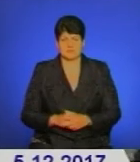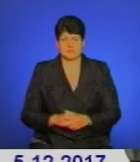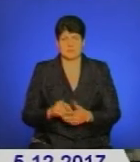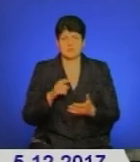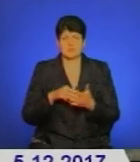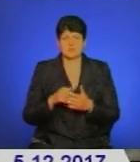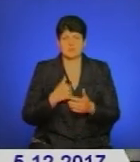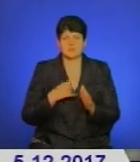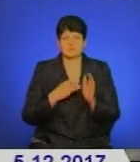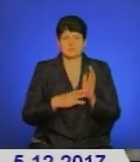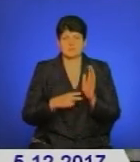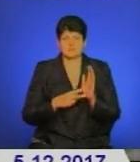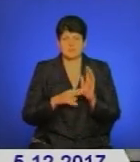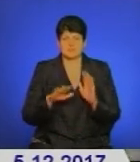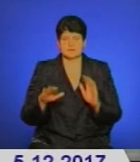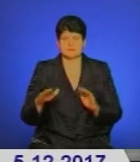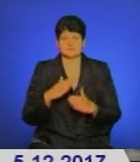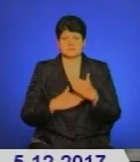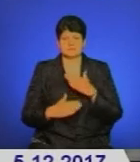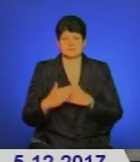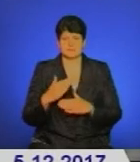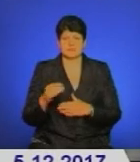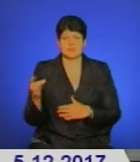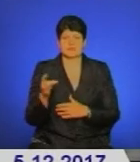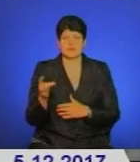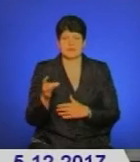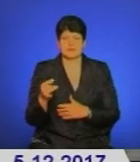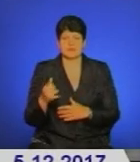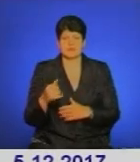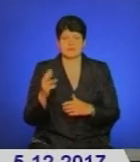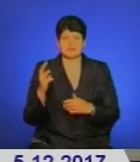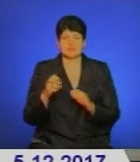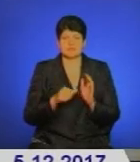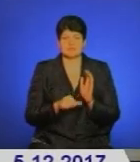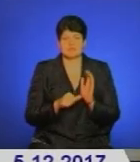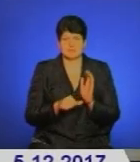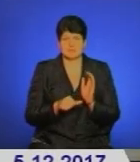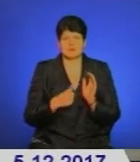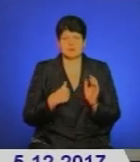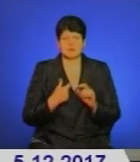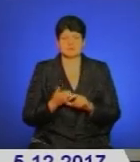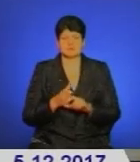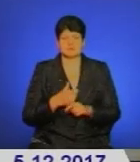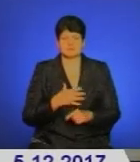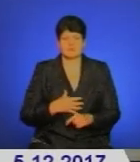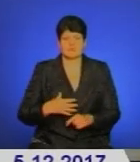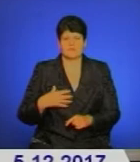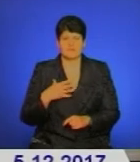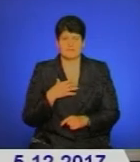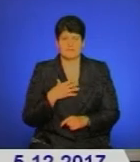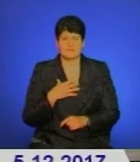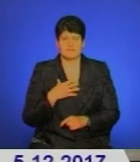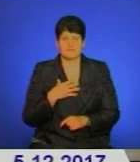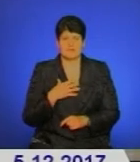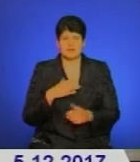в нас 87 діток з особливими потребами, в районі понад 360. Нам дуже важний такий, як